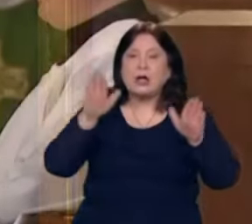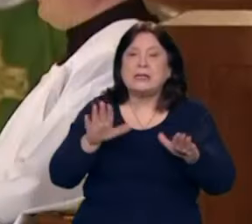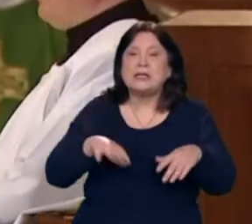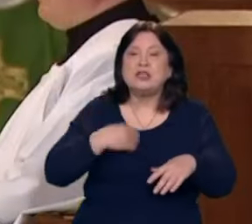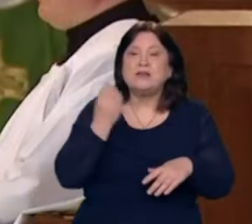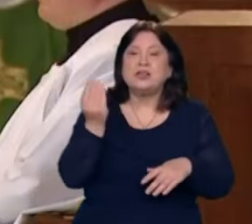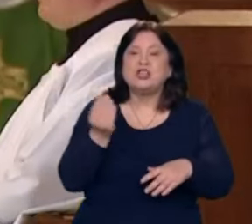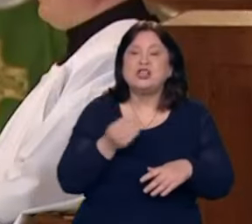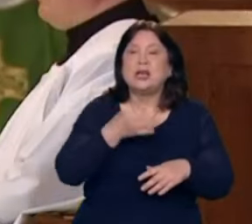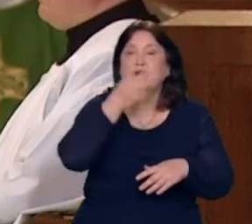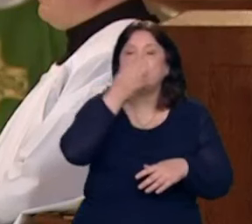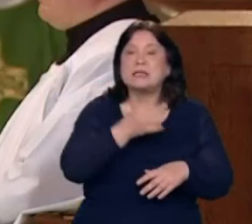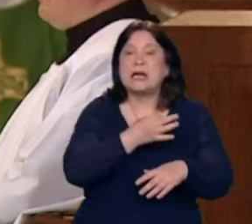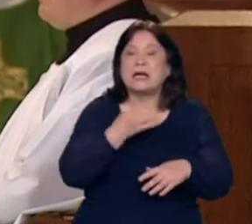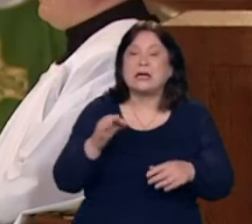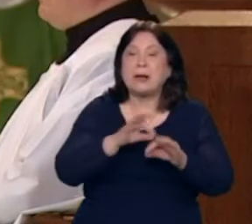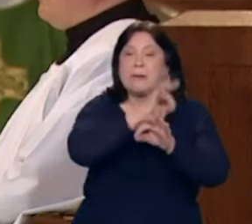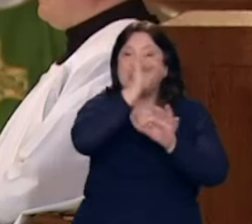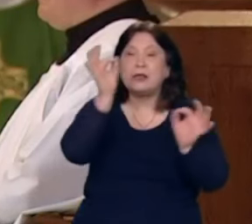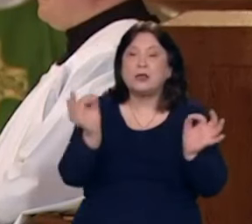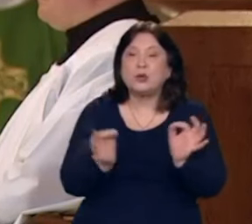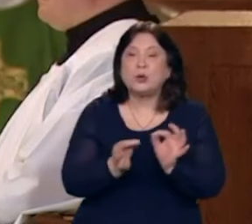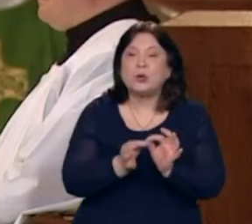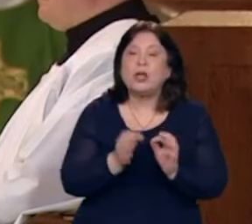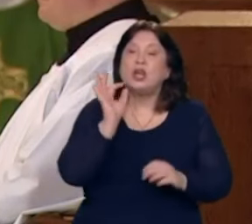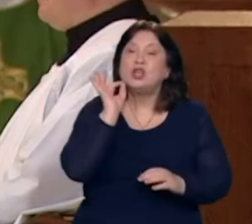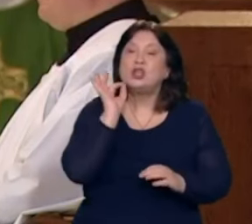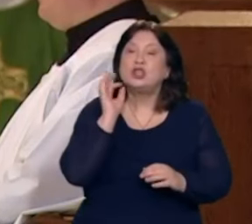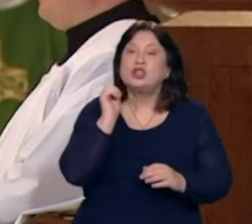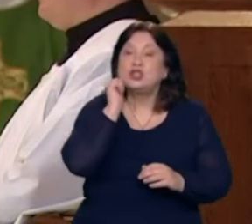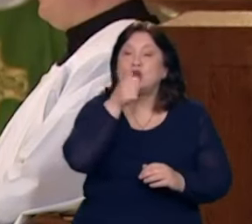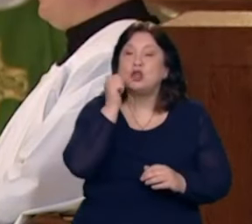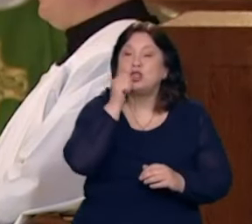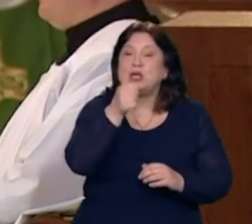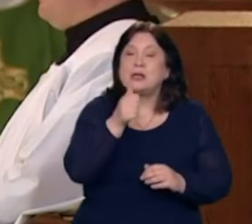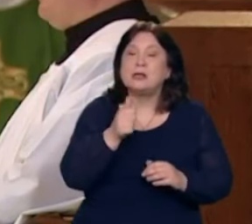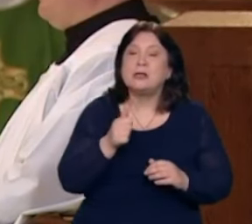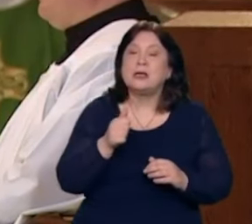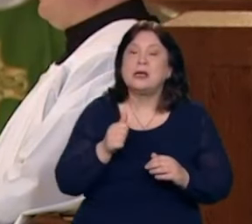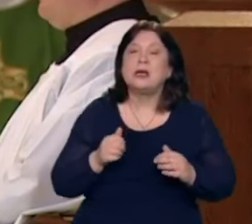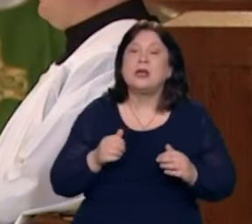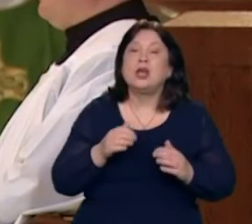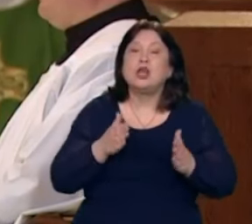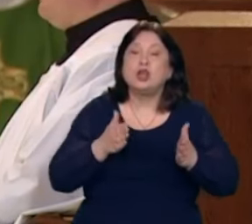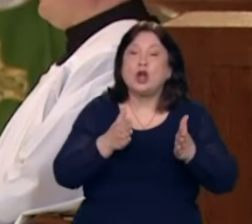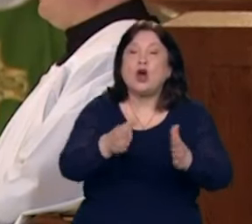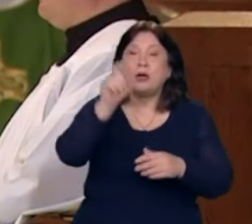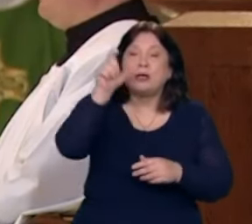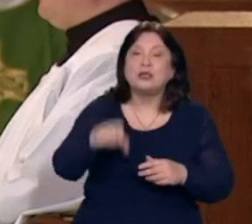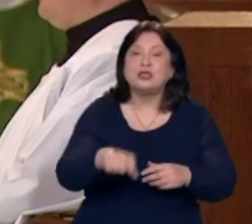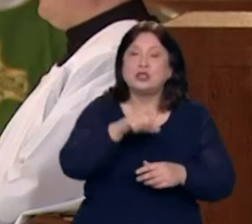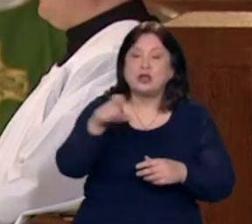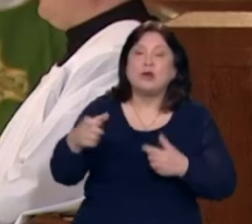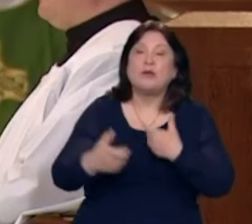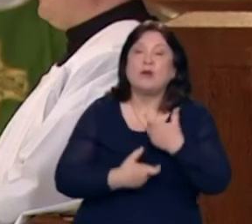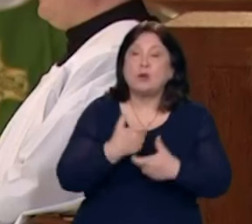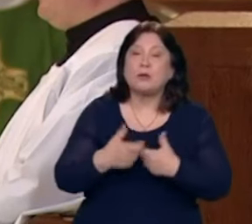kiedy niemal codziennie odprawiał drogę krzyżową